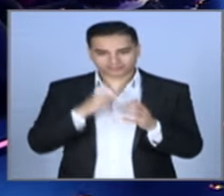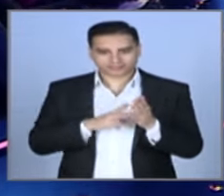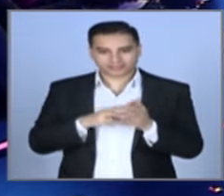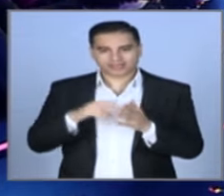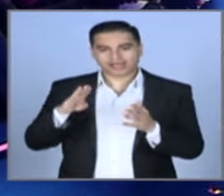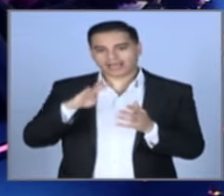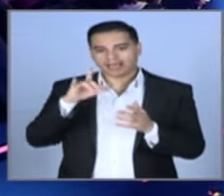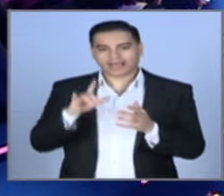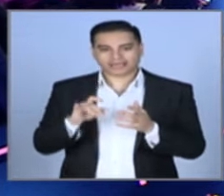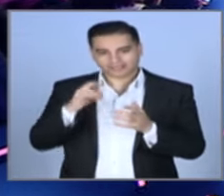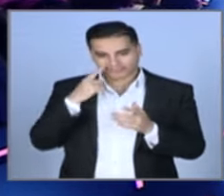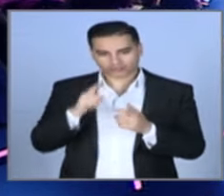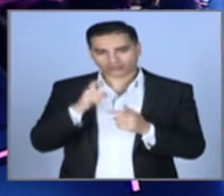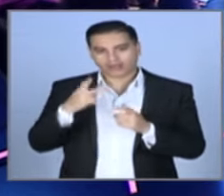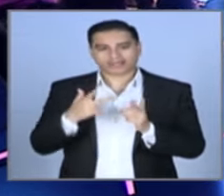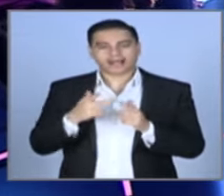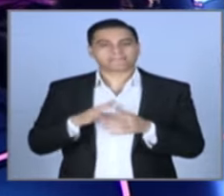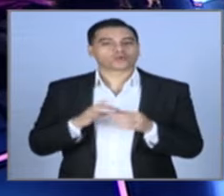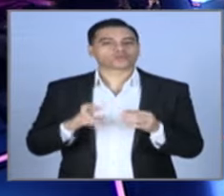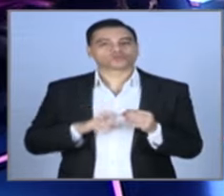هنشوف كريم القاضي والسؤال الثالث